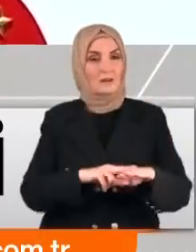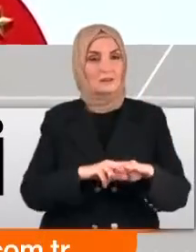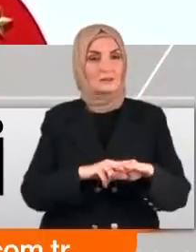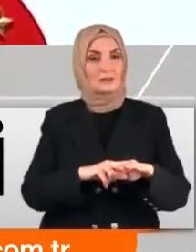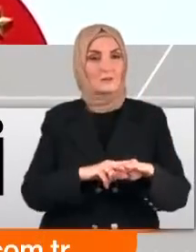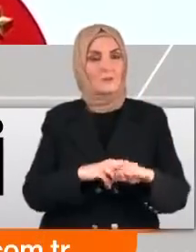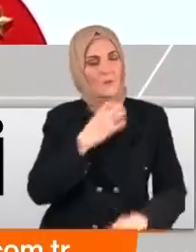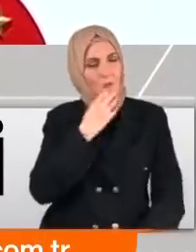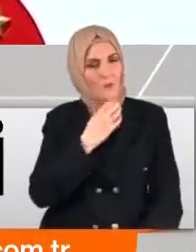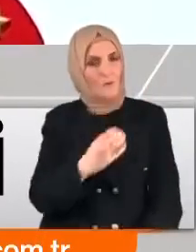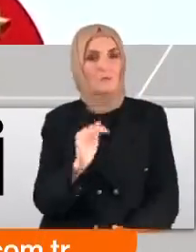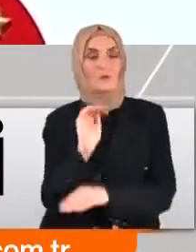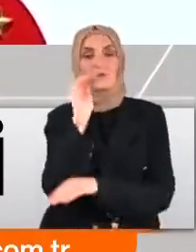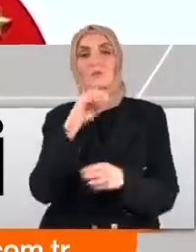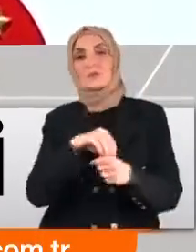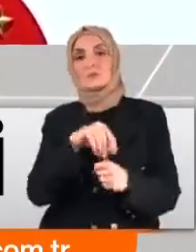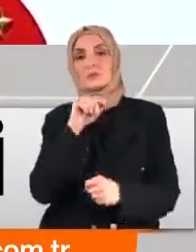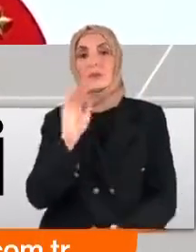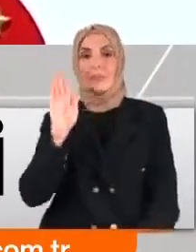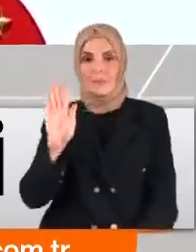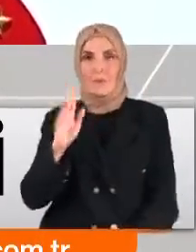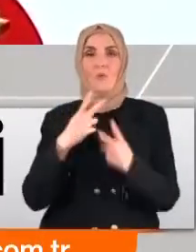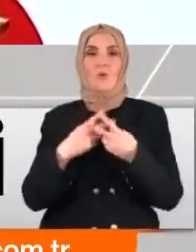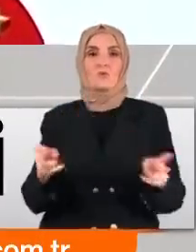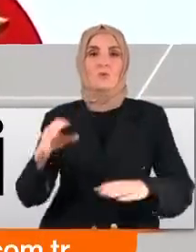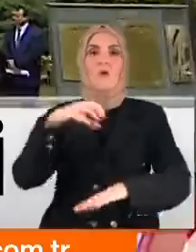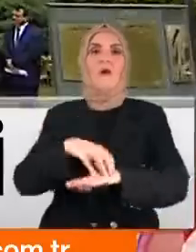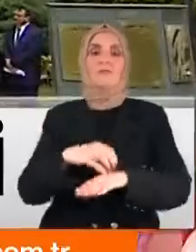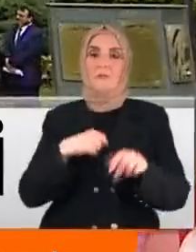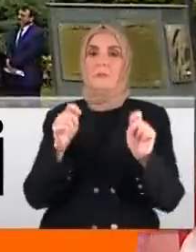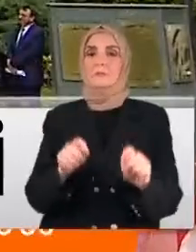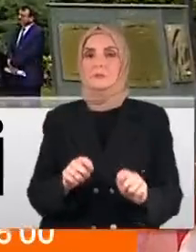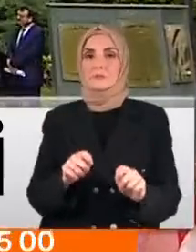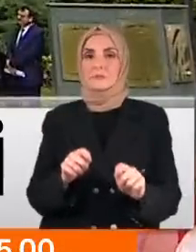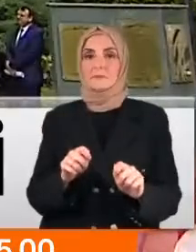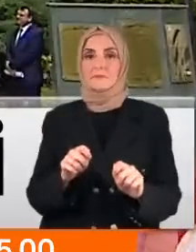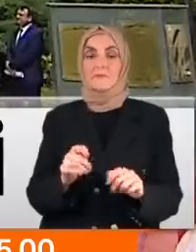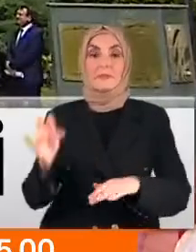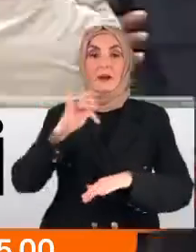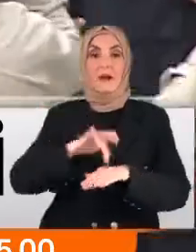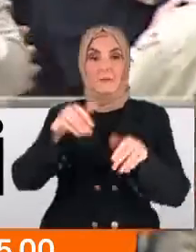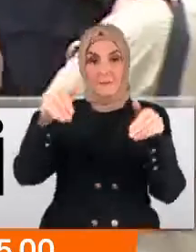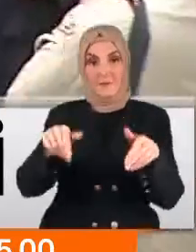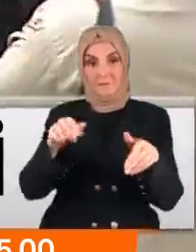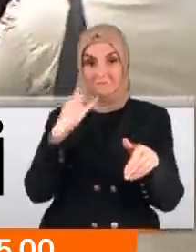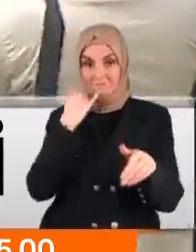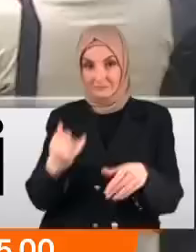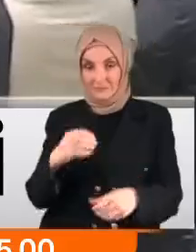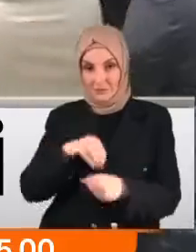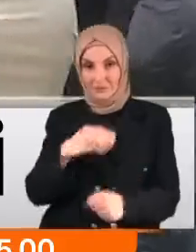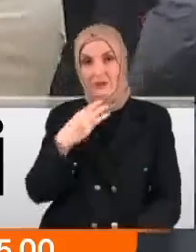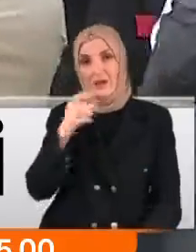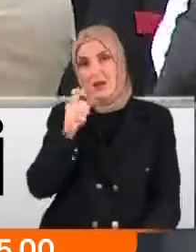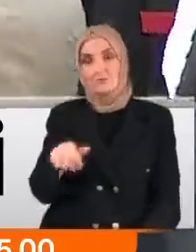şekilde Demokrasi ve Özgürlükler Adası haline getirdik. Anıt mezar ziyaretinde Erdoğan'ın yanında